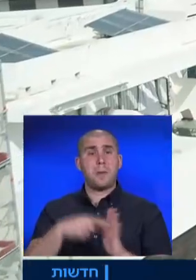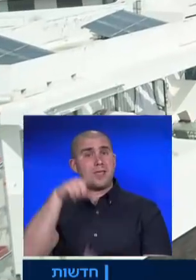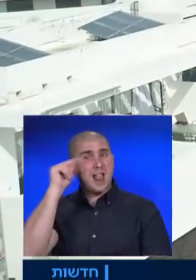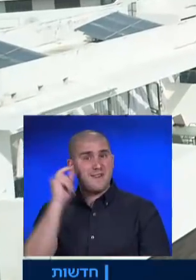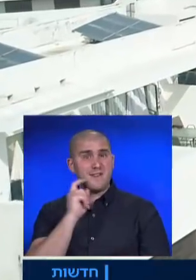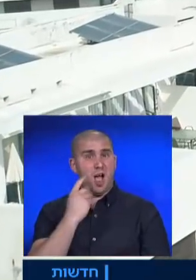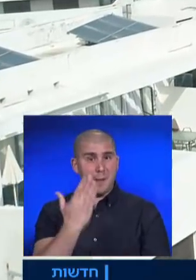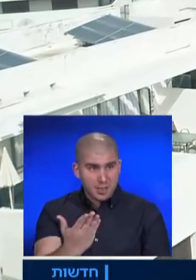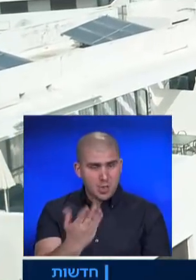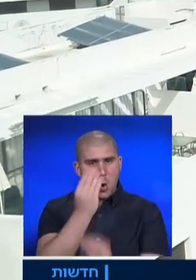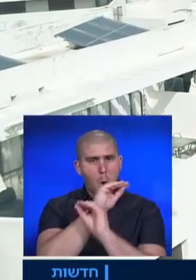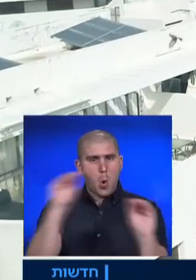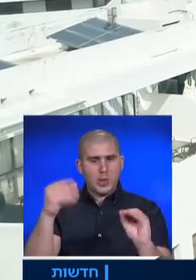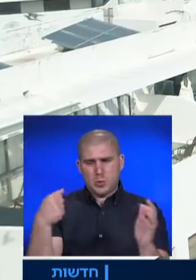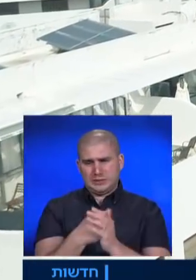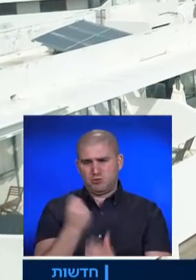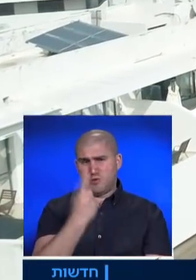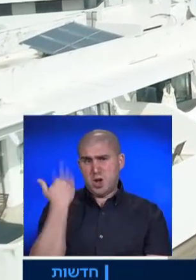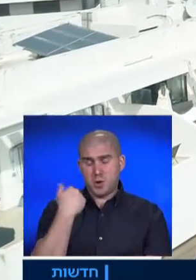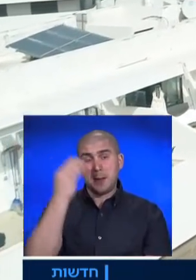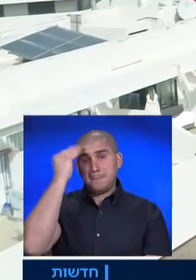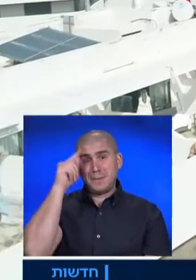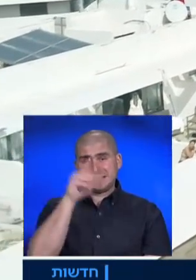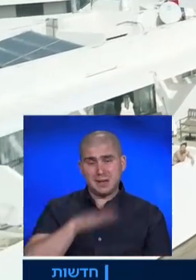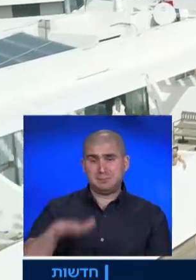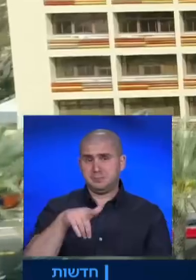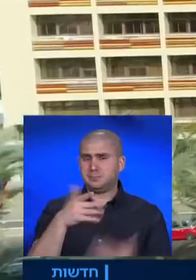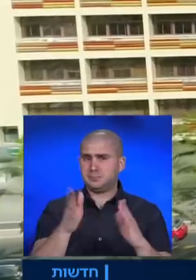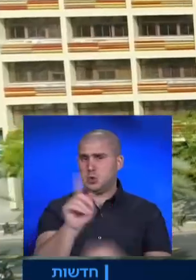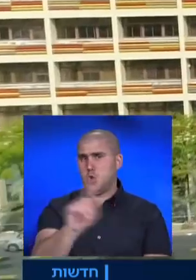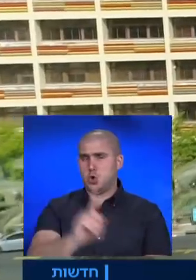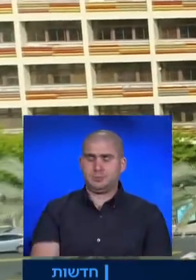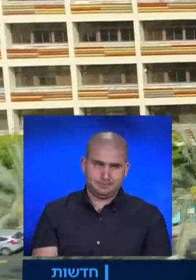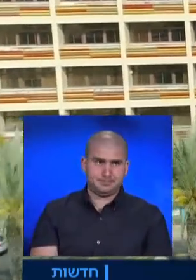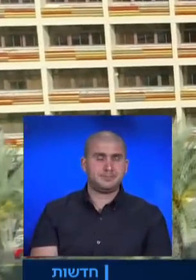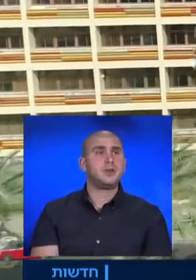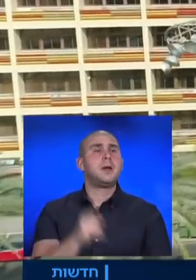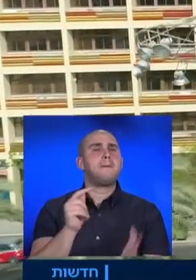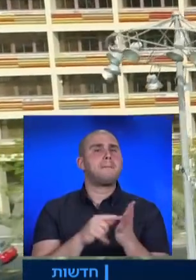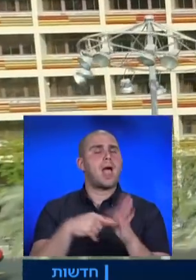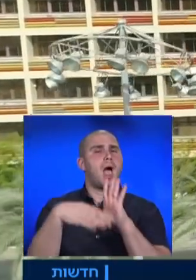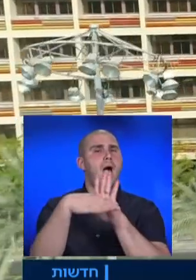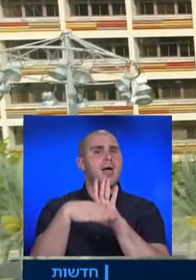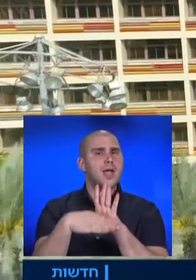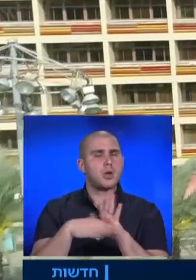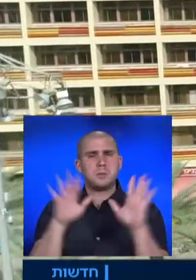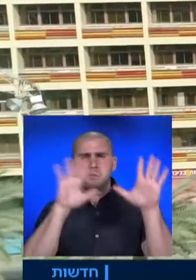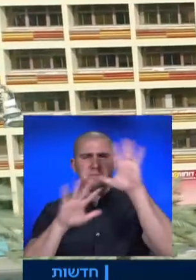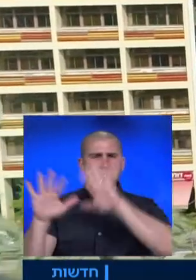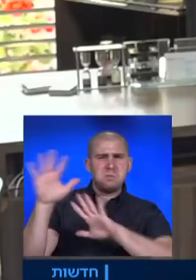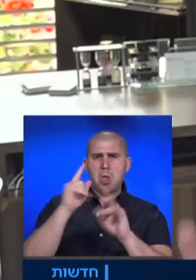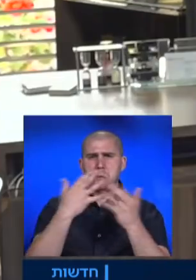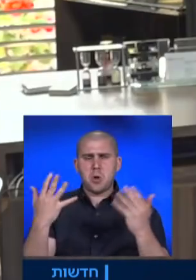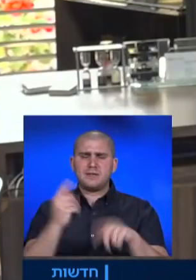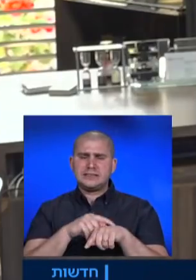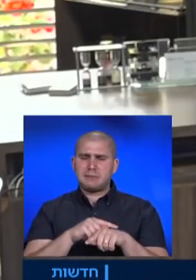הודיעו בסוף השבוע כי בתי הספר בתחומן לא ייפתחו היום, בשל ההנחיות המאורפלות וחוסר הזמן להיערך.